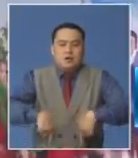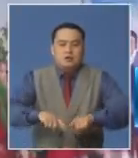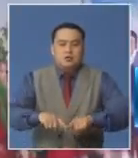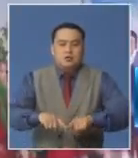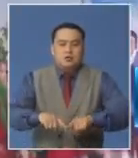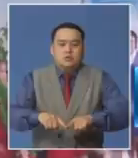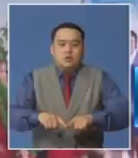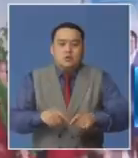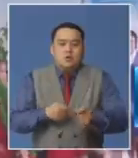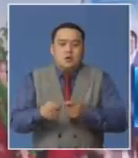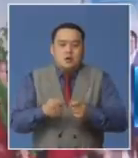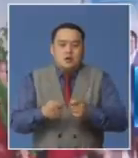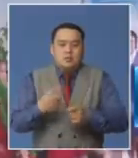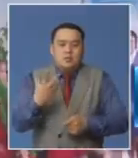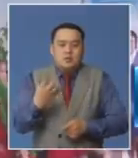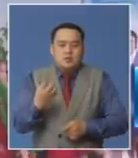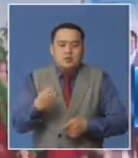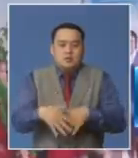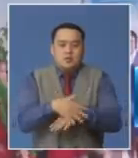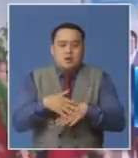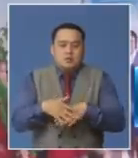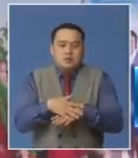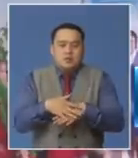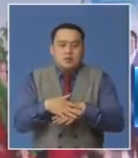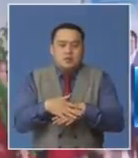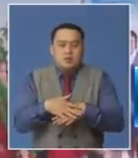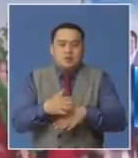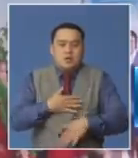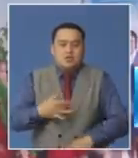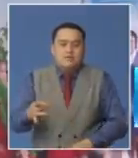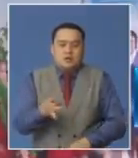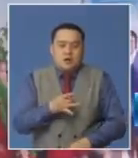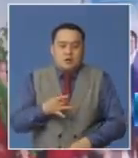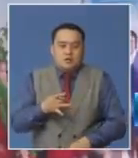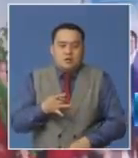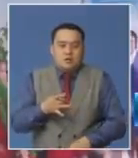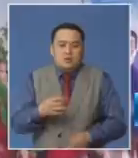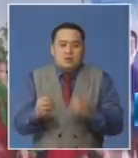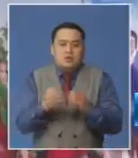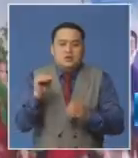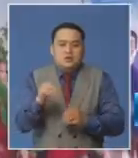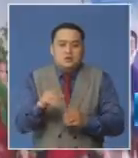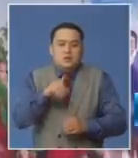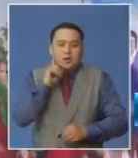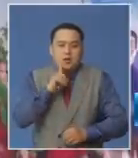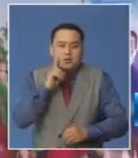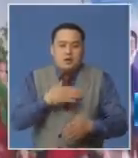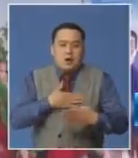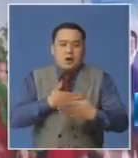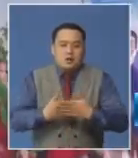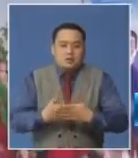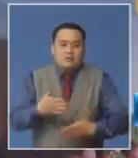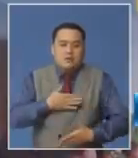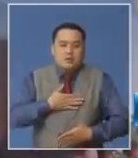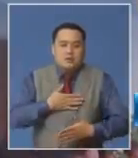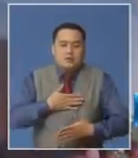охвачена 15500 населения нашего района в том числе из них 10000 молодежь как активное наша